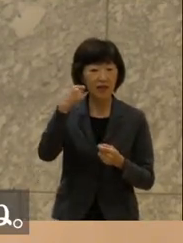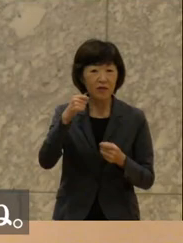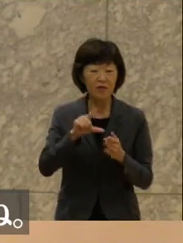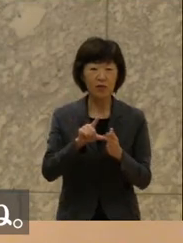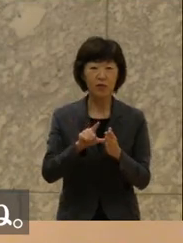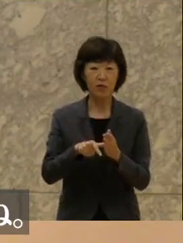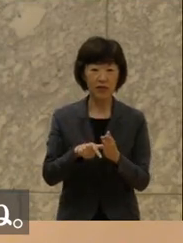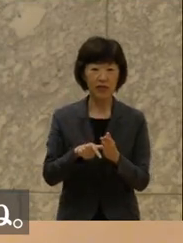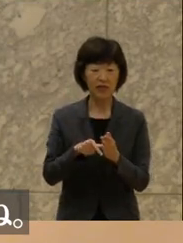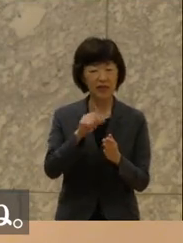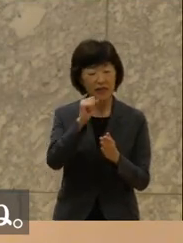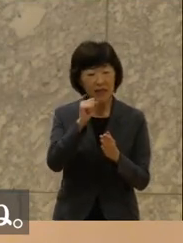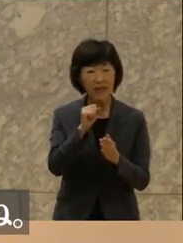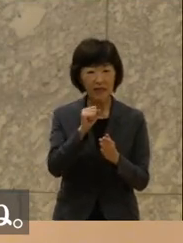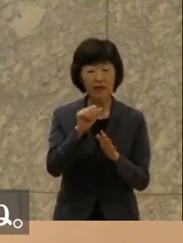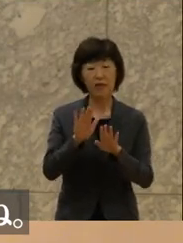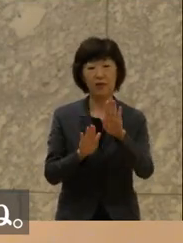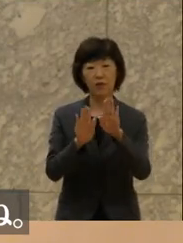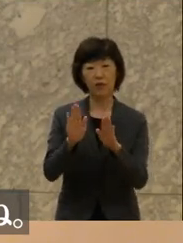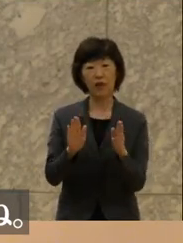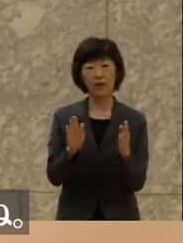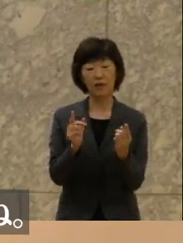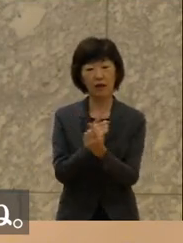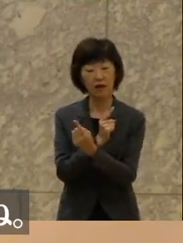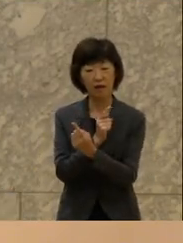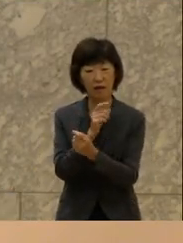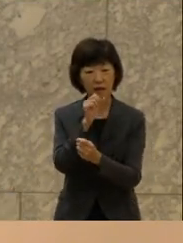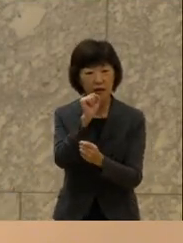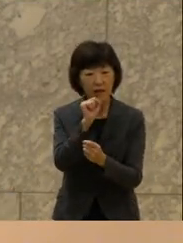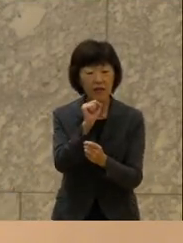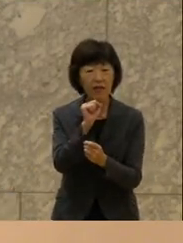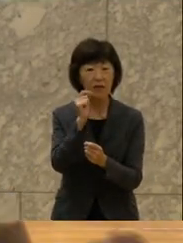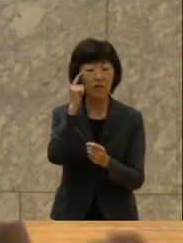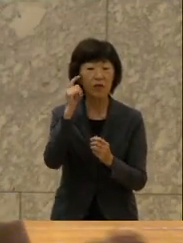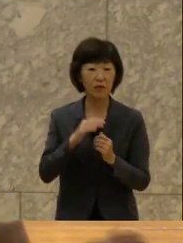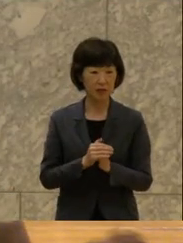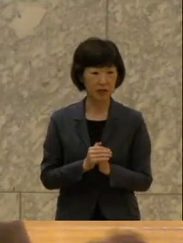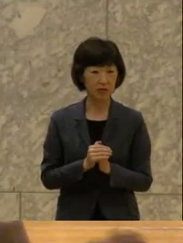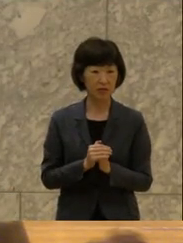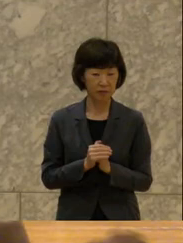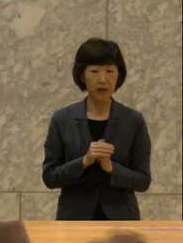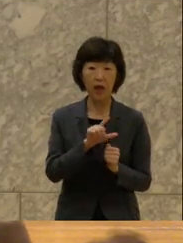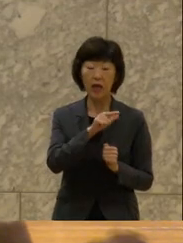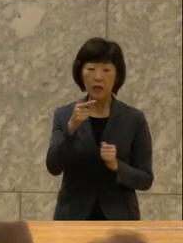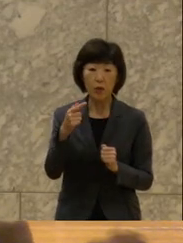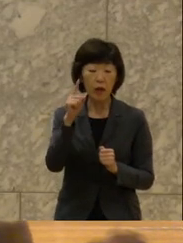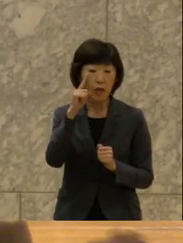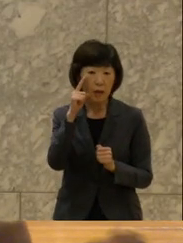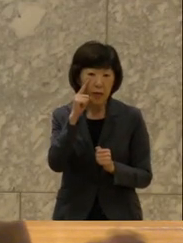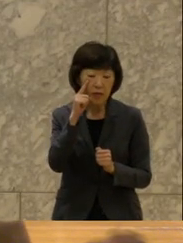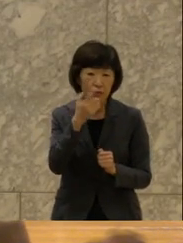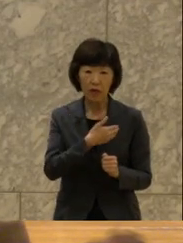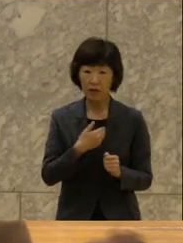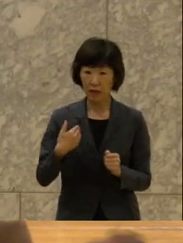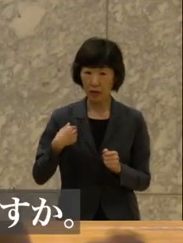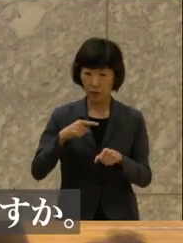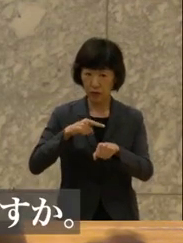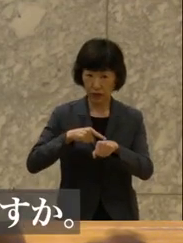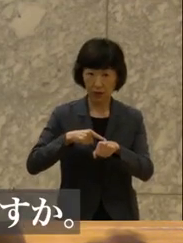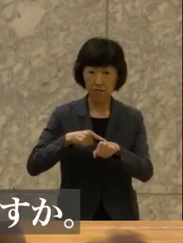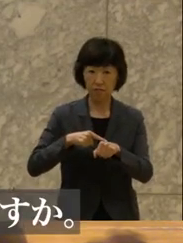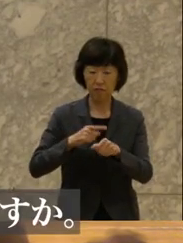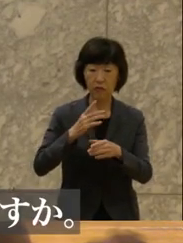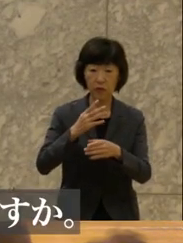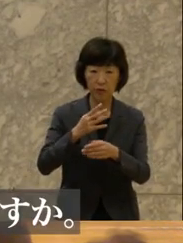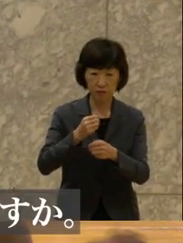いい感じになったらいいなみたいなそんな時間ですねある意味いろんなこと試せる時間でもあるということでこの